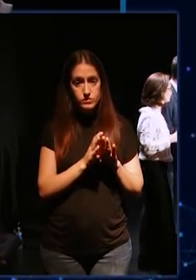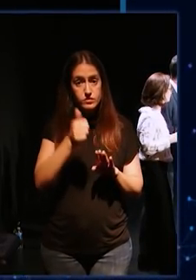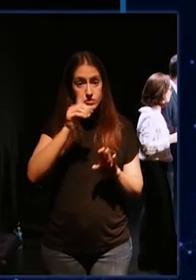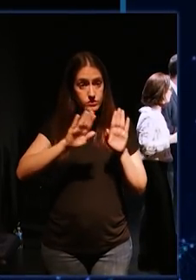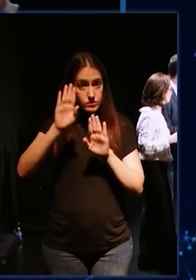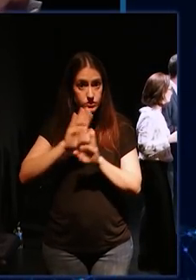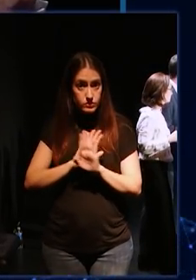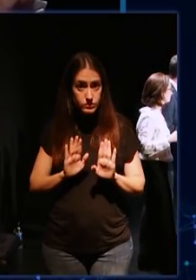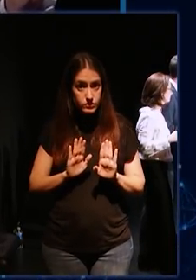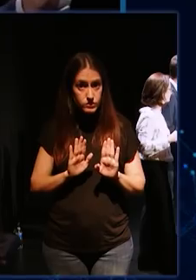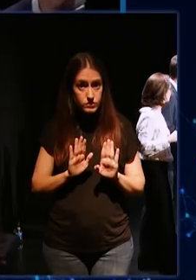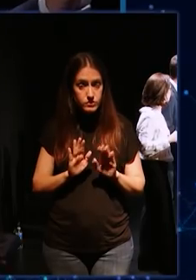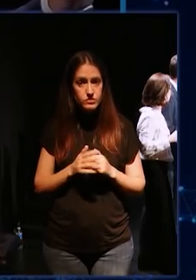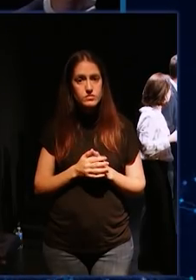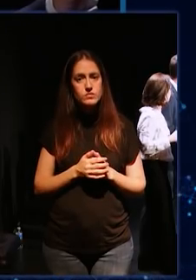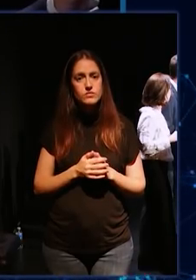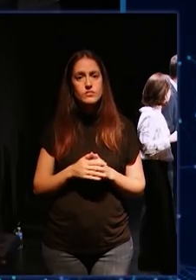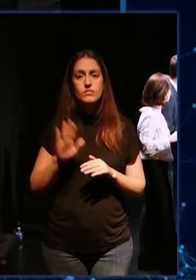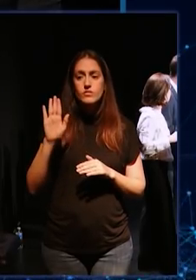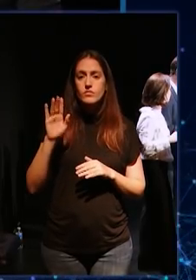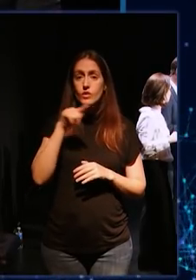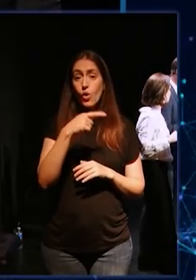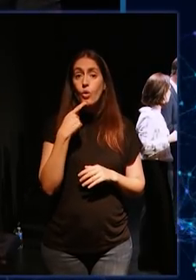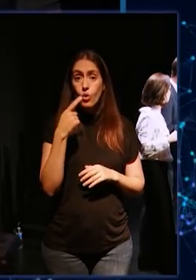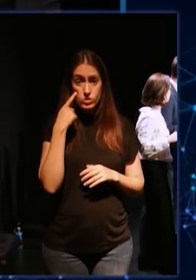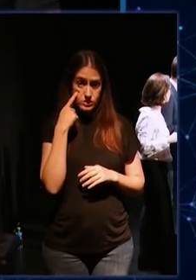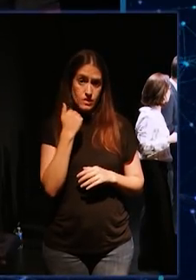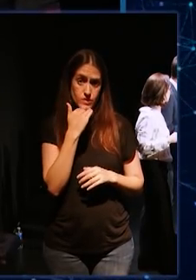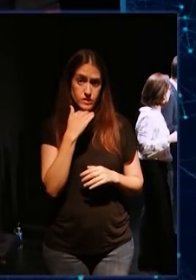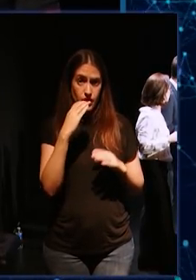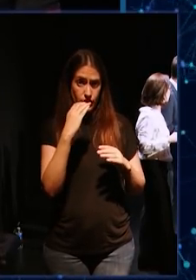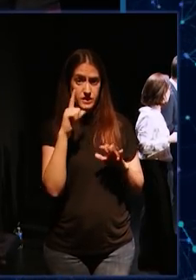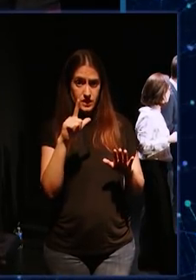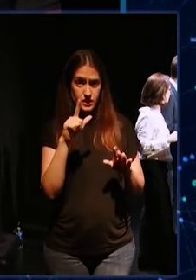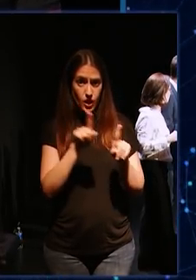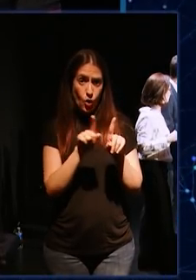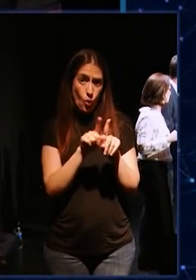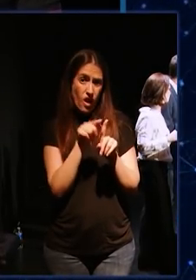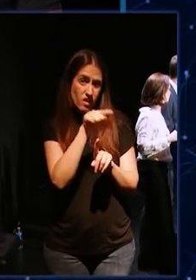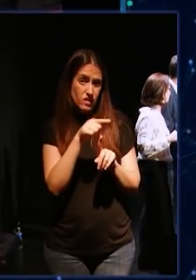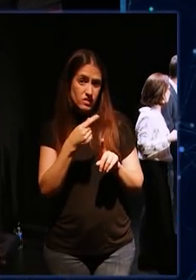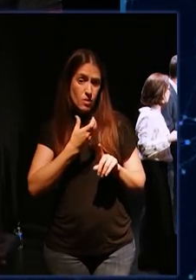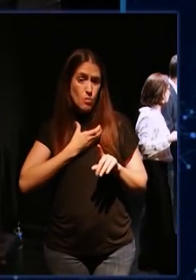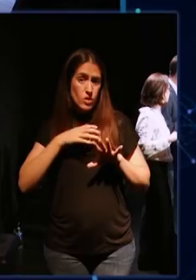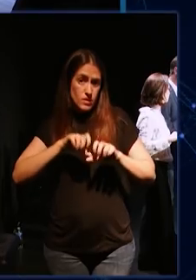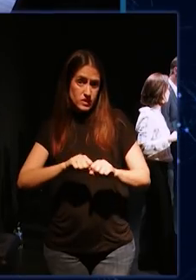demanada... Jo em sembla que coneixes el C7, molt breument, igual que coneixies les municipalitzacions fa una estona, que és que